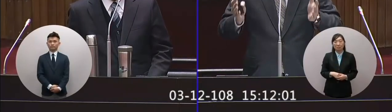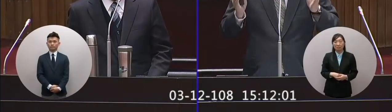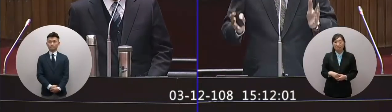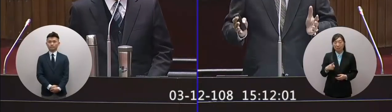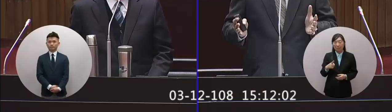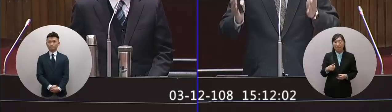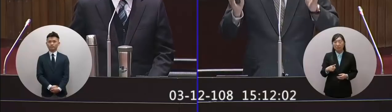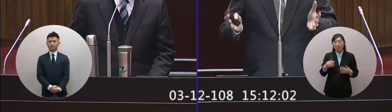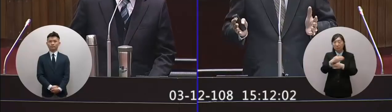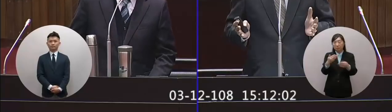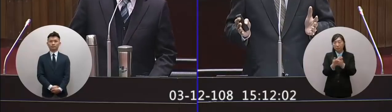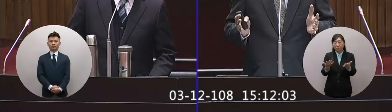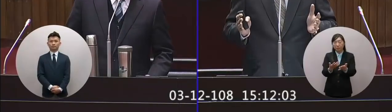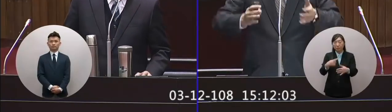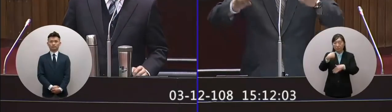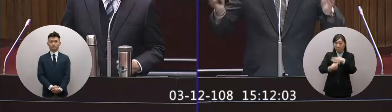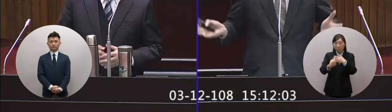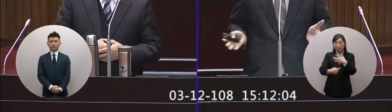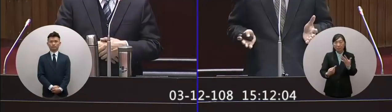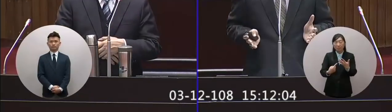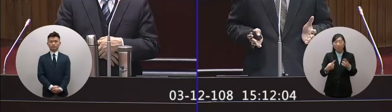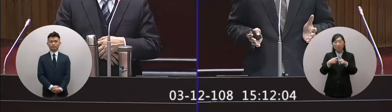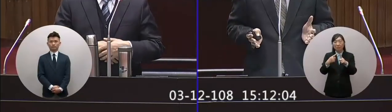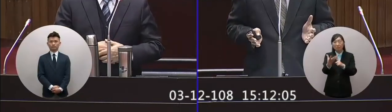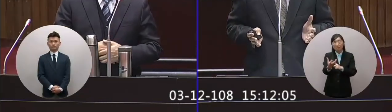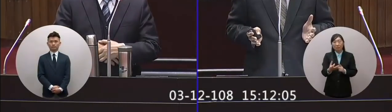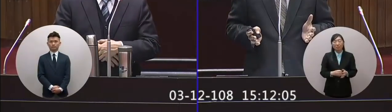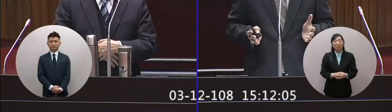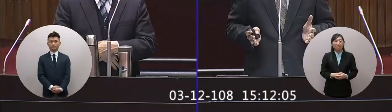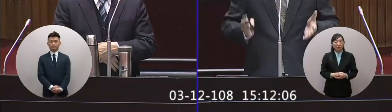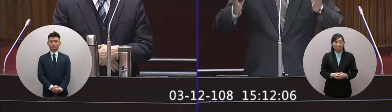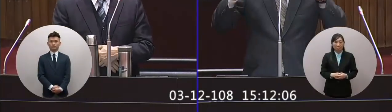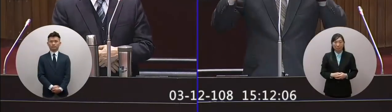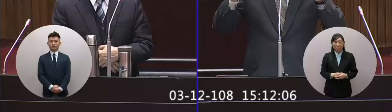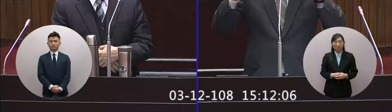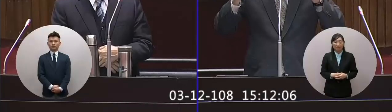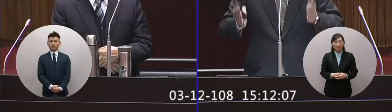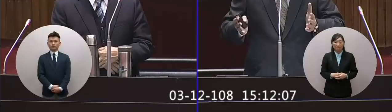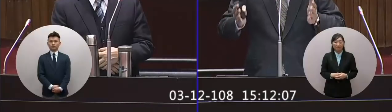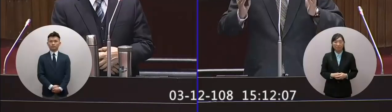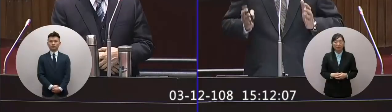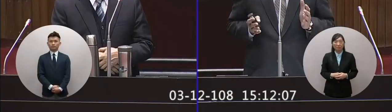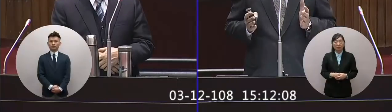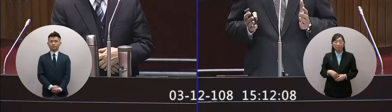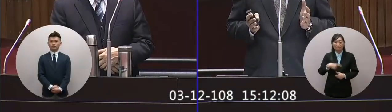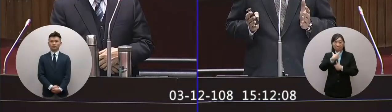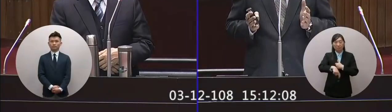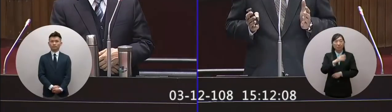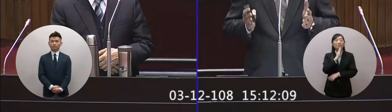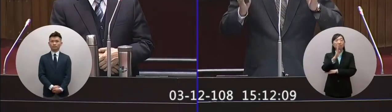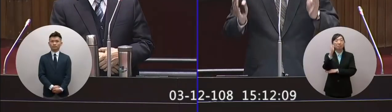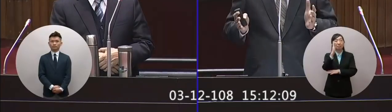我们造成的交通事故受伤的人有这么样的庞大的一个数字，那我们现在身为一个政府的机